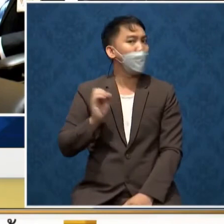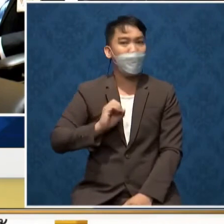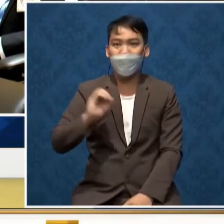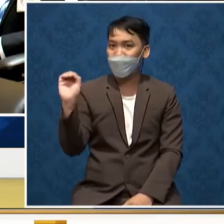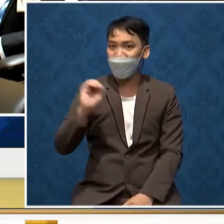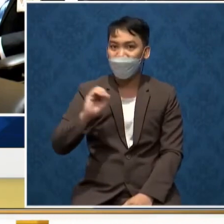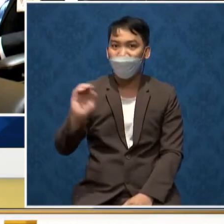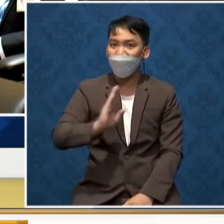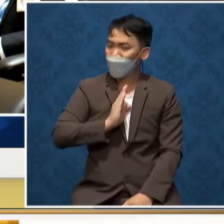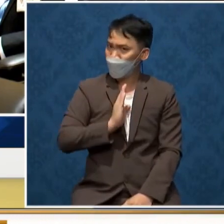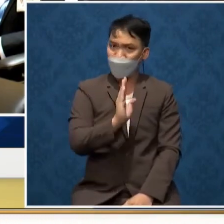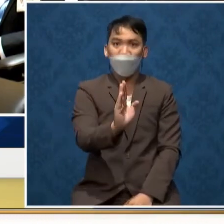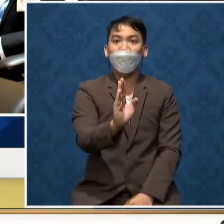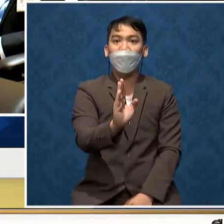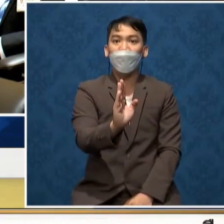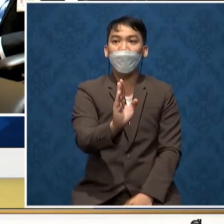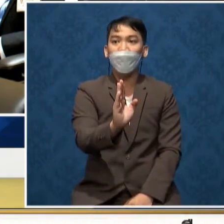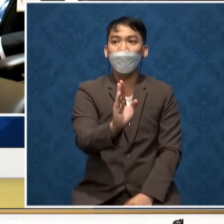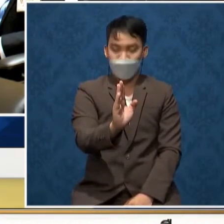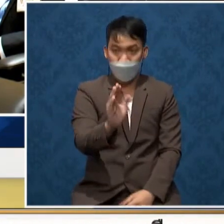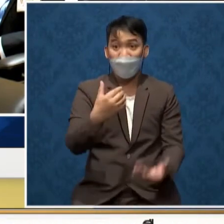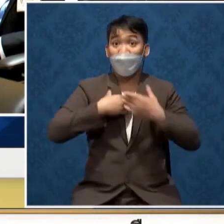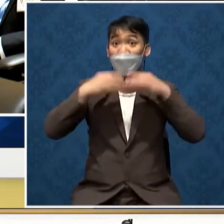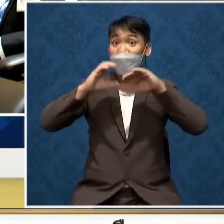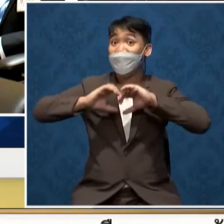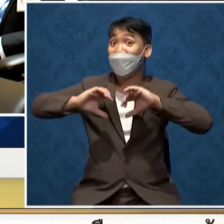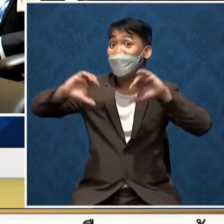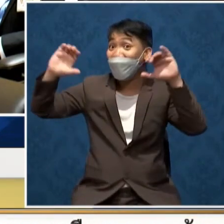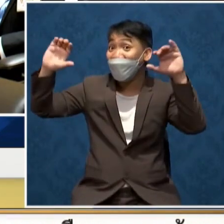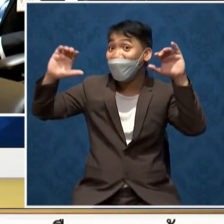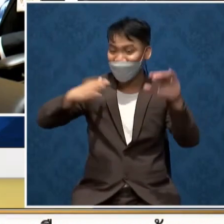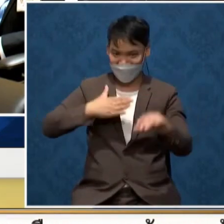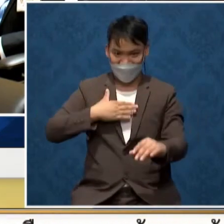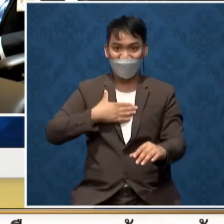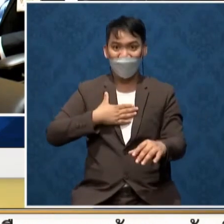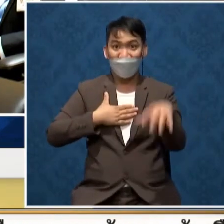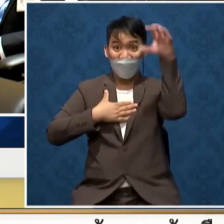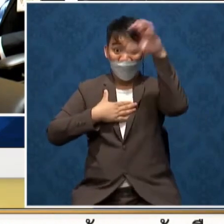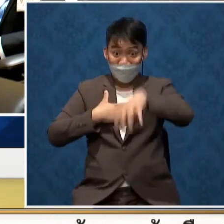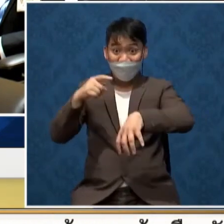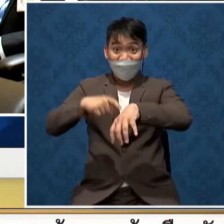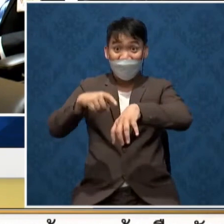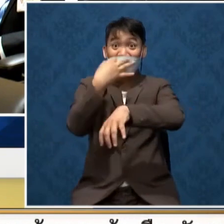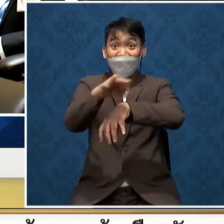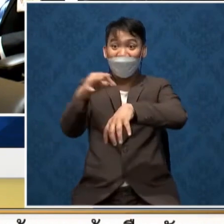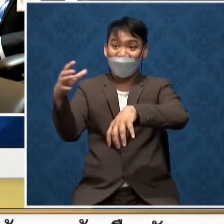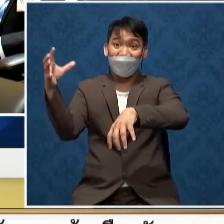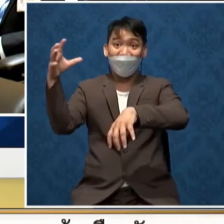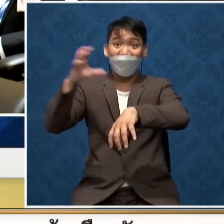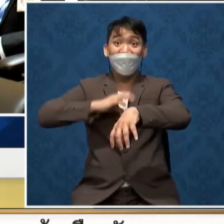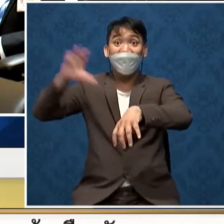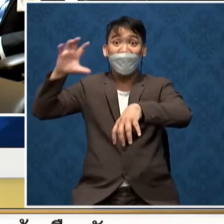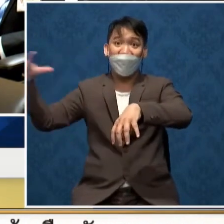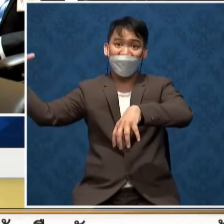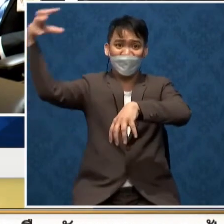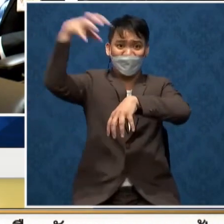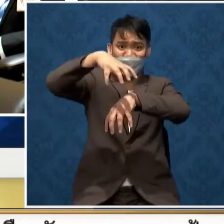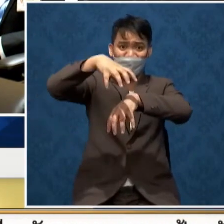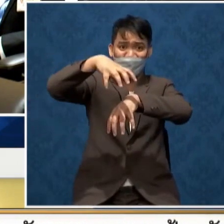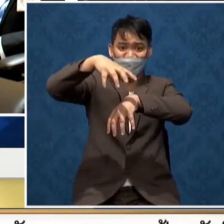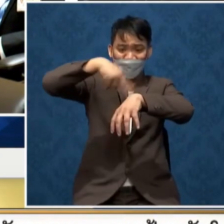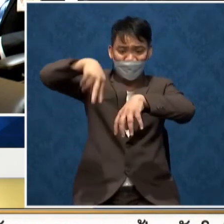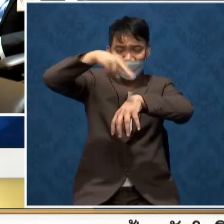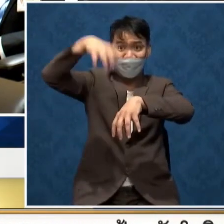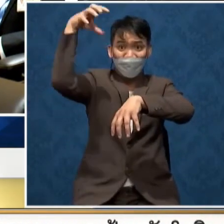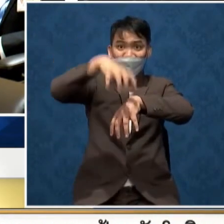จึงขอกราบเรียนว่ารัฐบาลไม่เคยครอบงำองค์กรอิสระเลยนะครับเพราะการพิจารณางบ